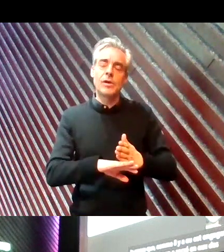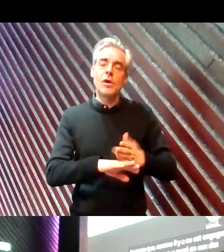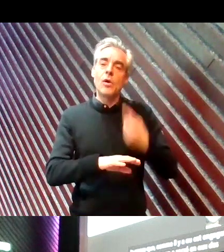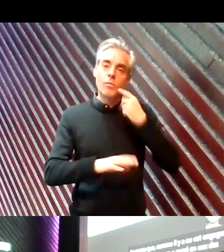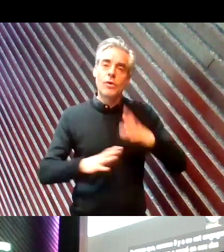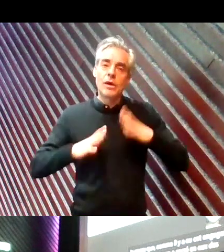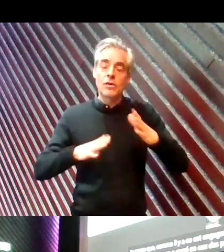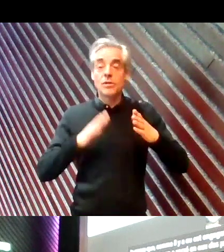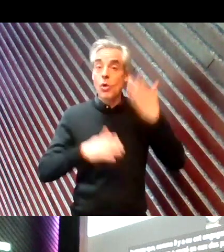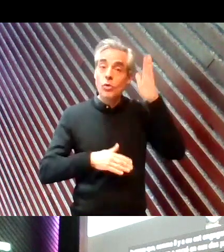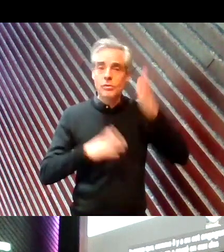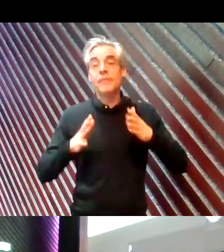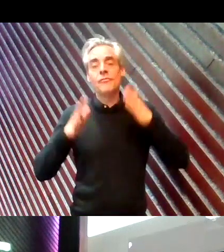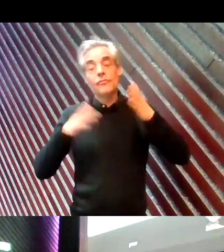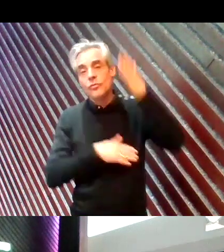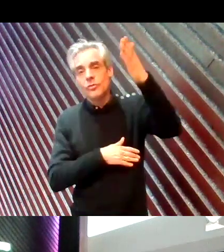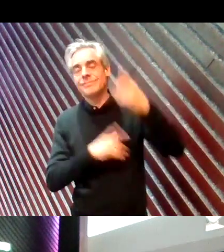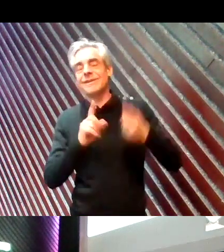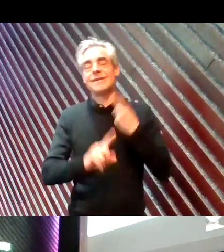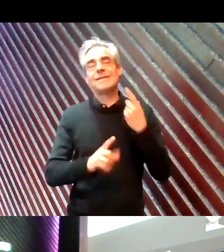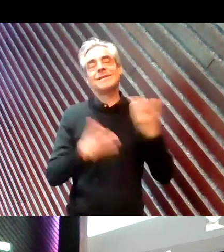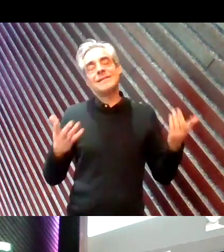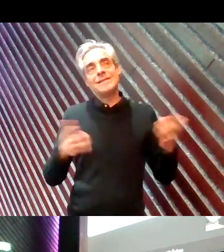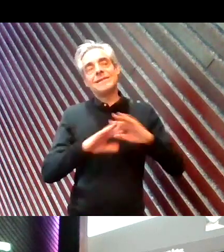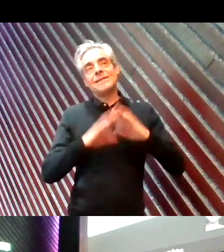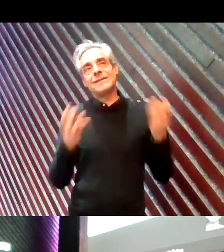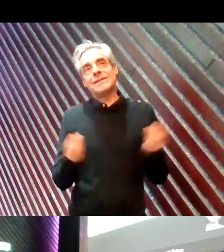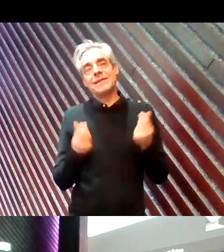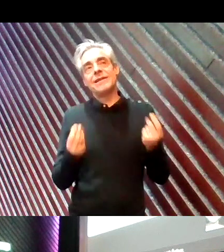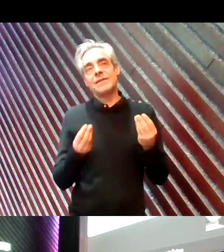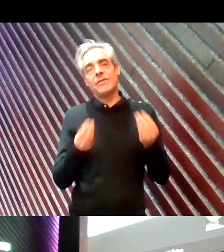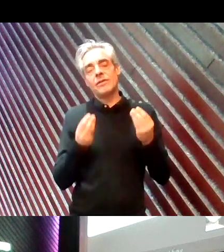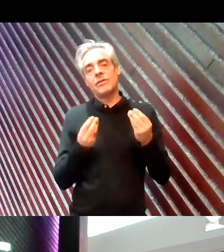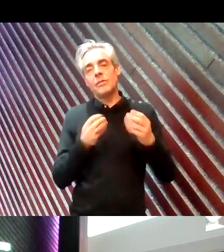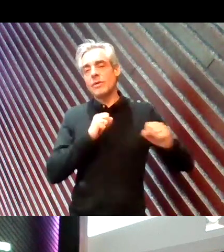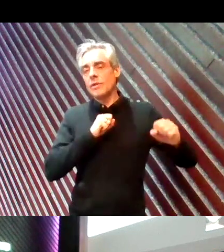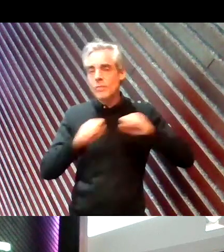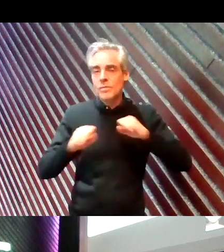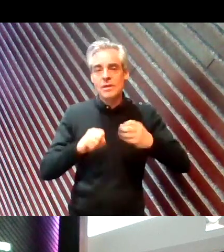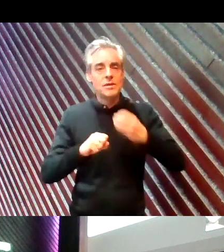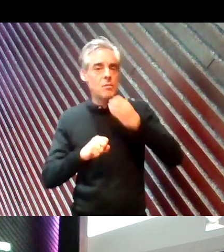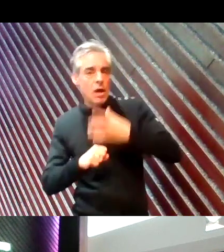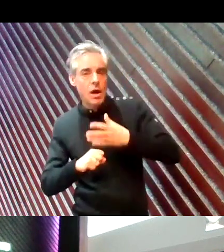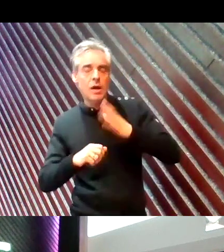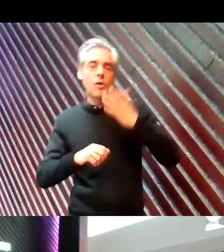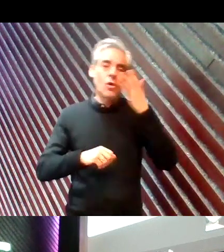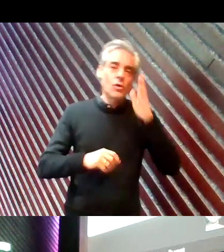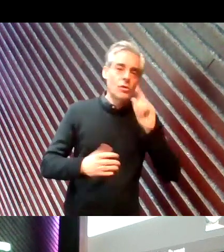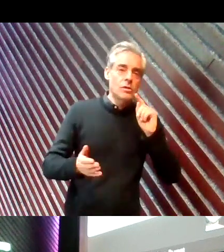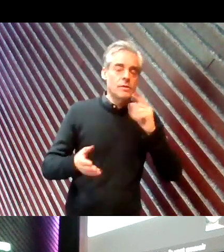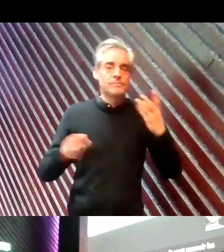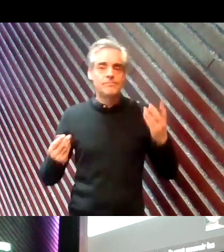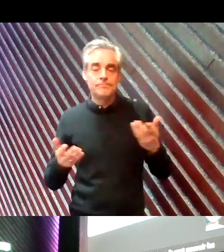pour un engagement futur. Et ça, ces prédispositions, ils vont pouvoir justement les remobiliser à un autre moment dans leur